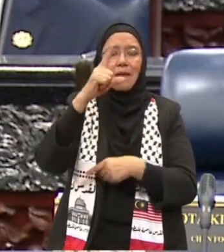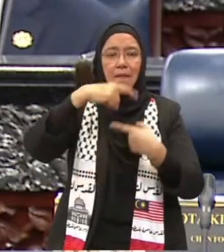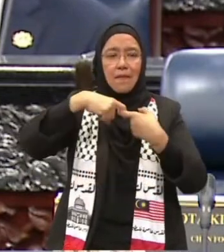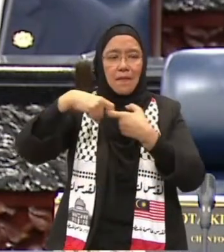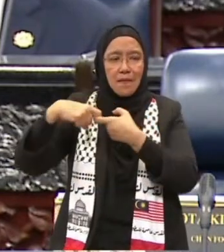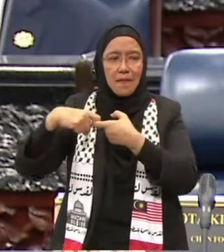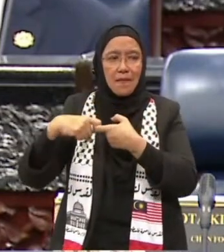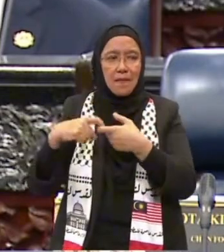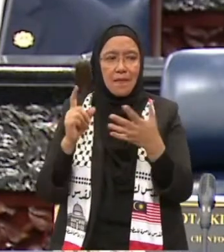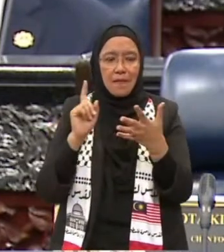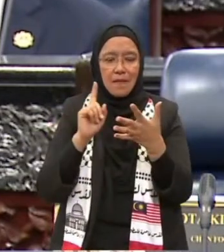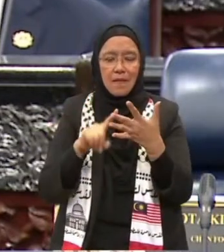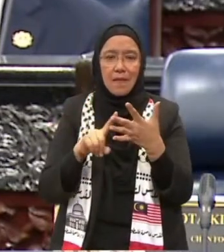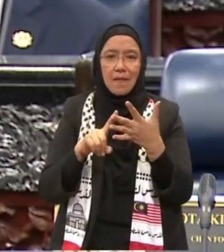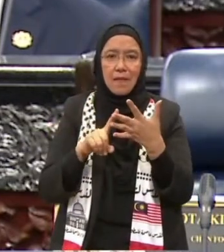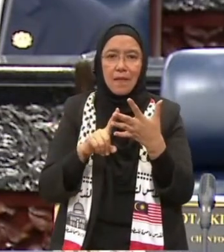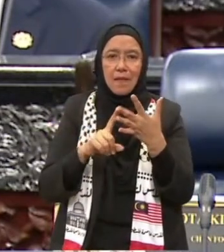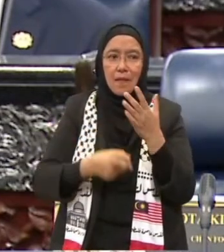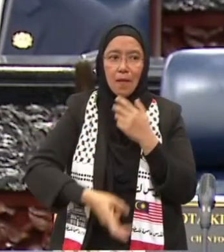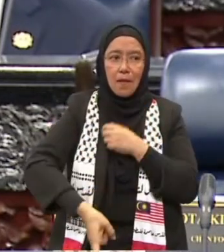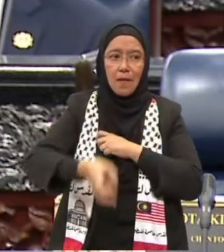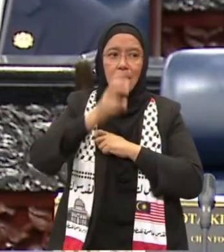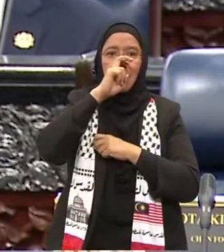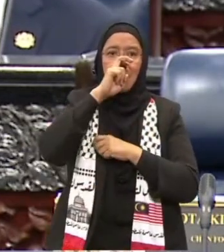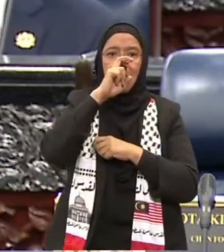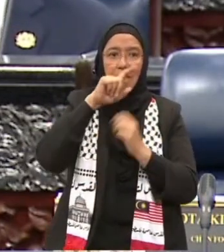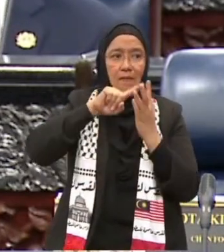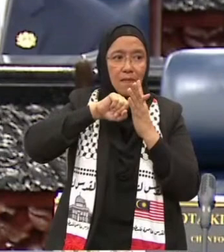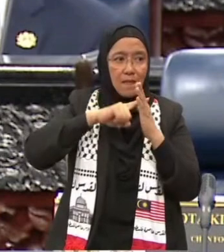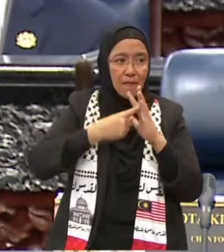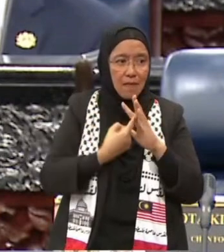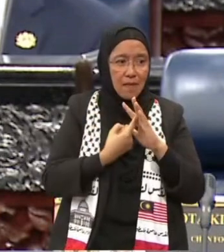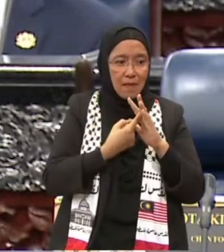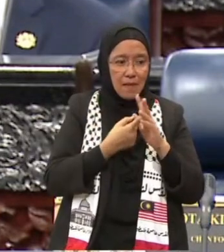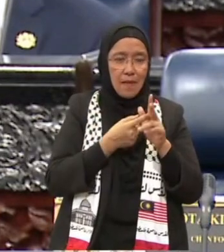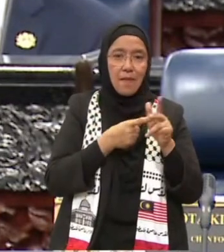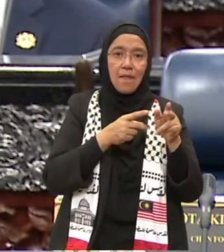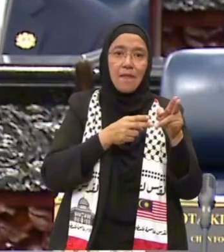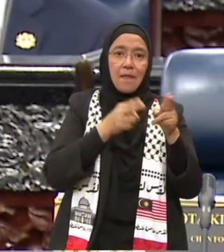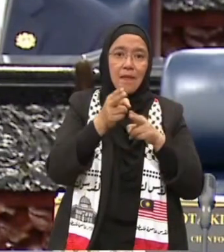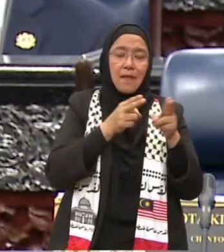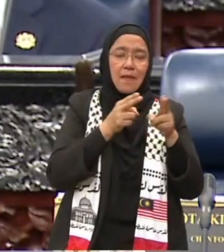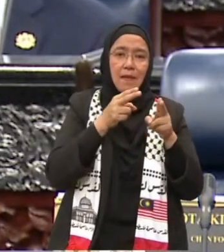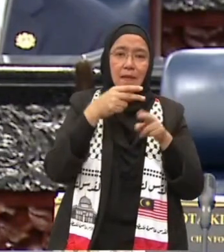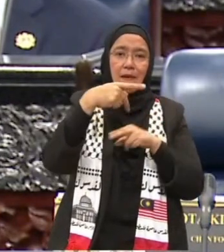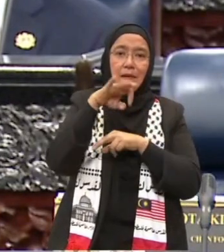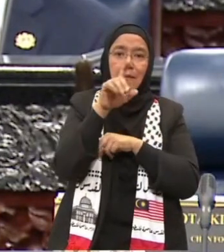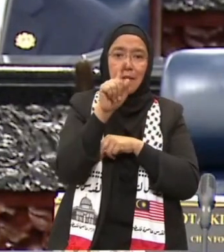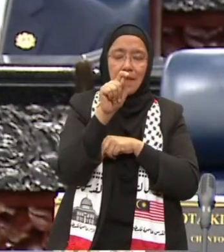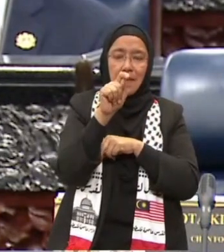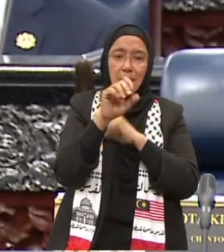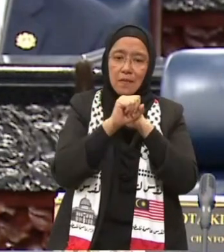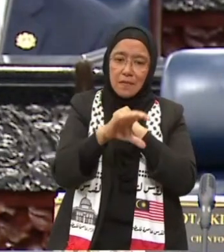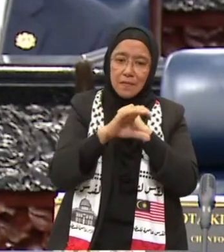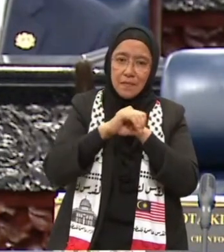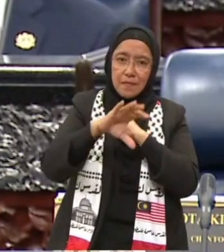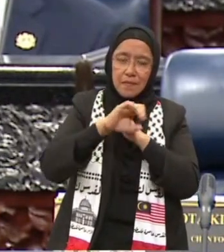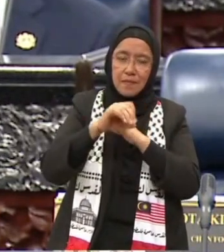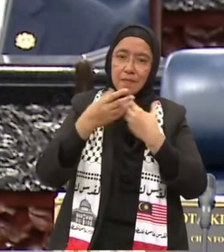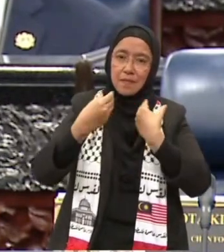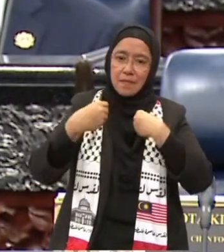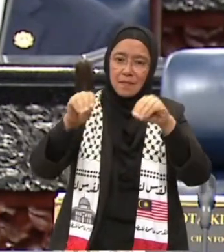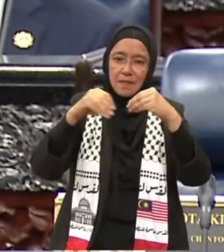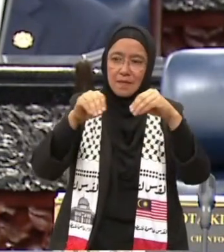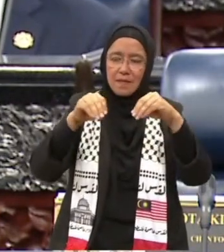ini bermula daripada tempoh kelulusan permit iklan dan jualan dikeluarkan kepada pemaju di bawah